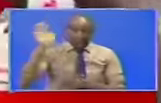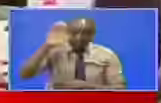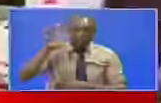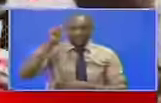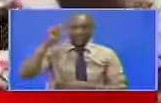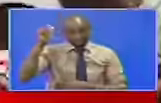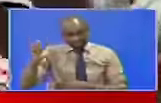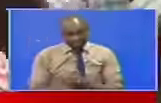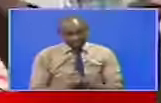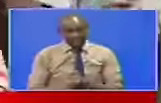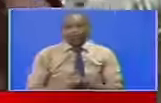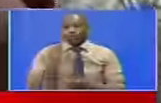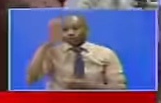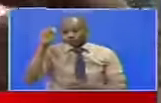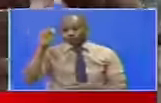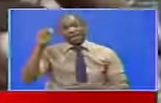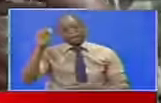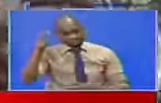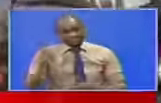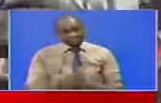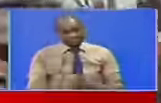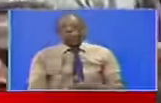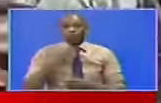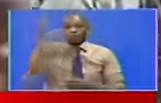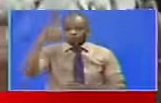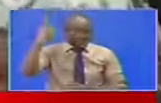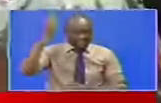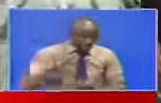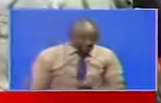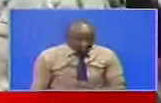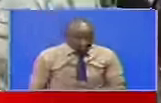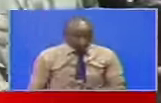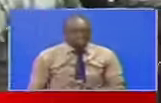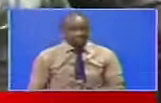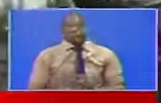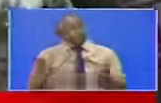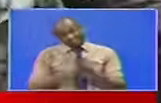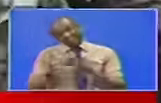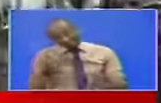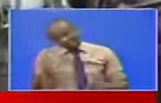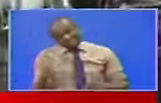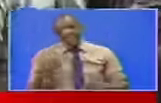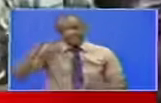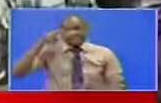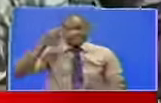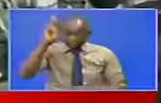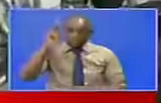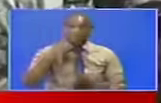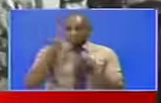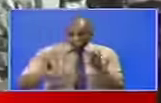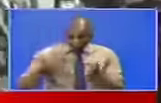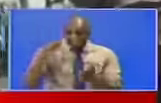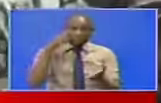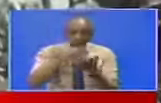Wiper. ODM. Ford Kenya. Hata ile chama ya PNU rafiki yangu Munya sema hata